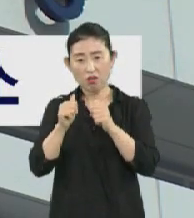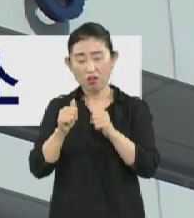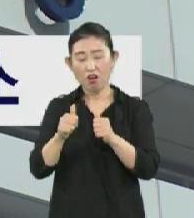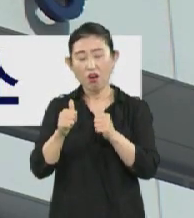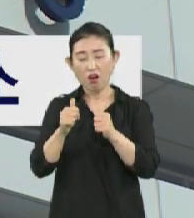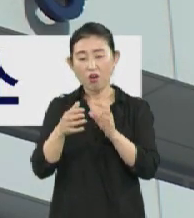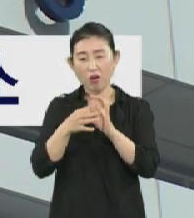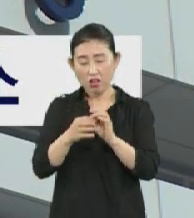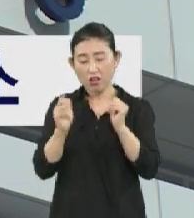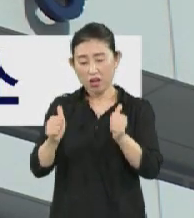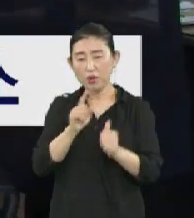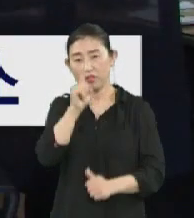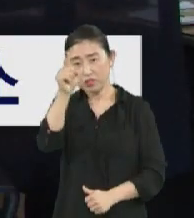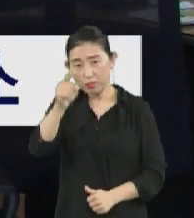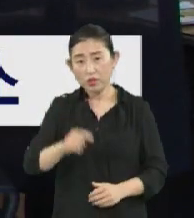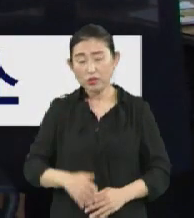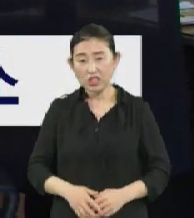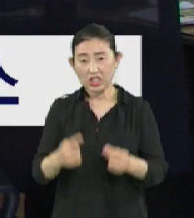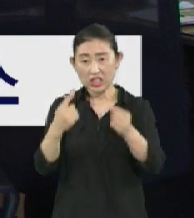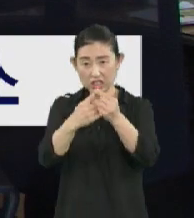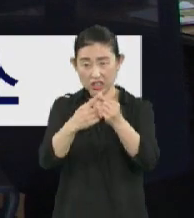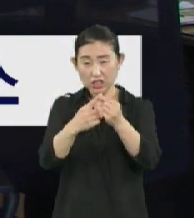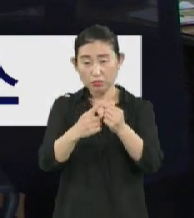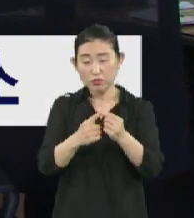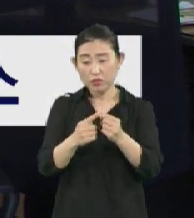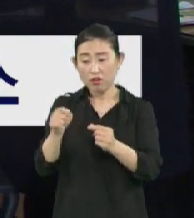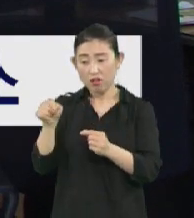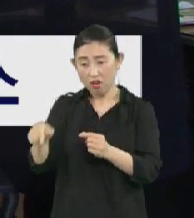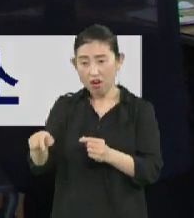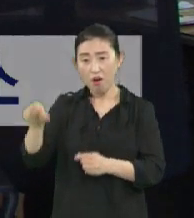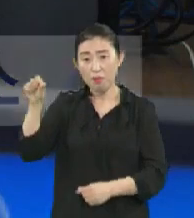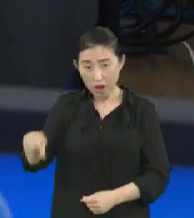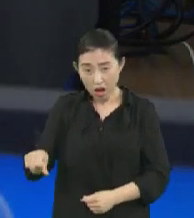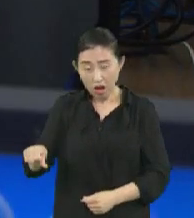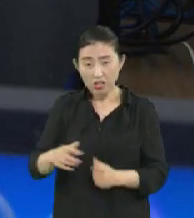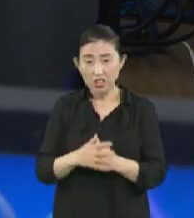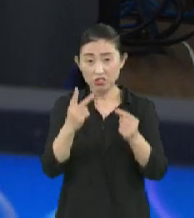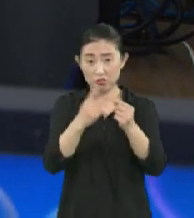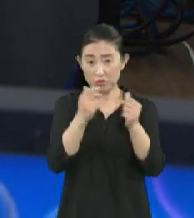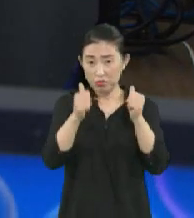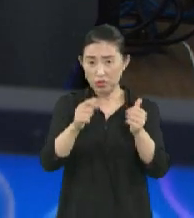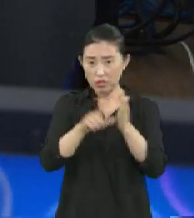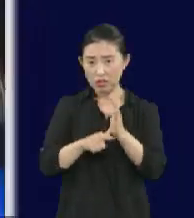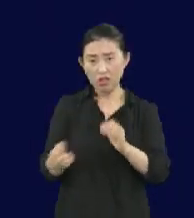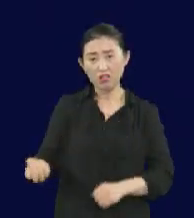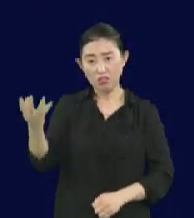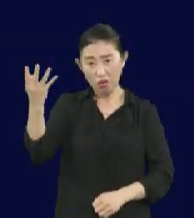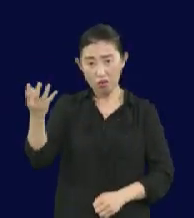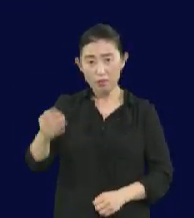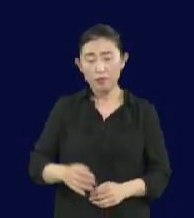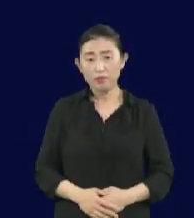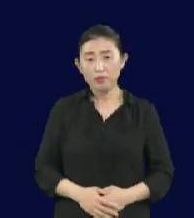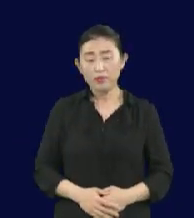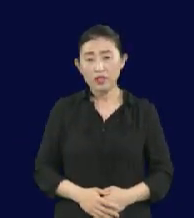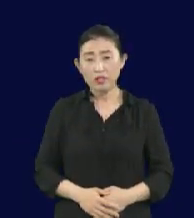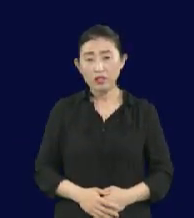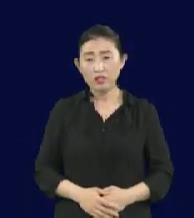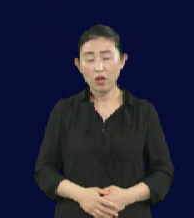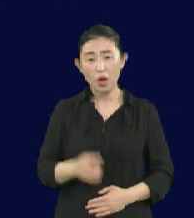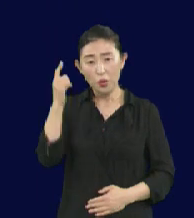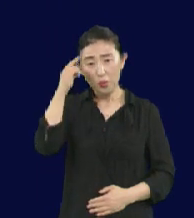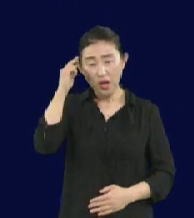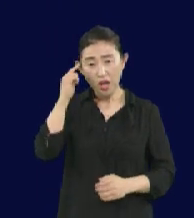취소해달라는 행정소송을 제기했고 1심은 사업자의 청구를 기각했지만 2심에선 뒤집혔습니다. 입주계약